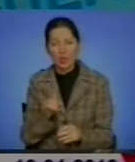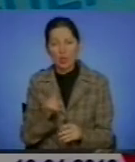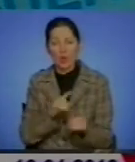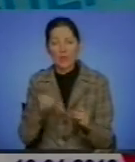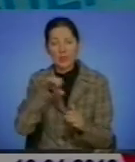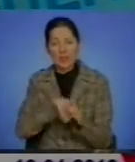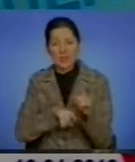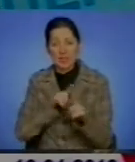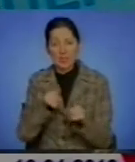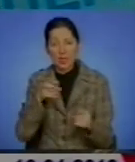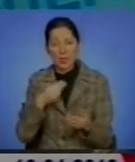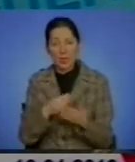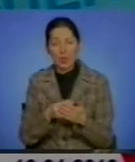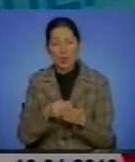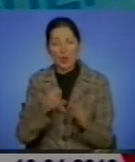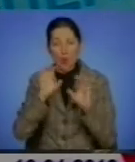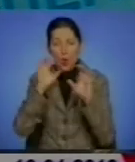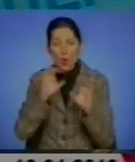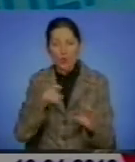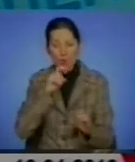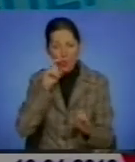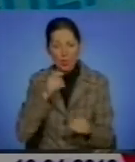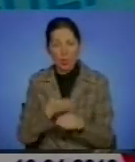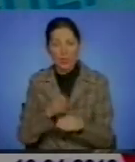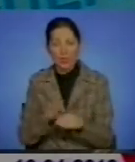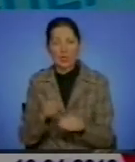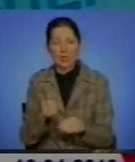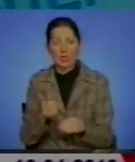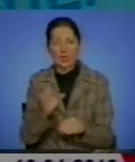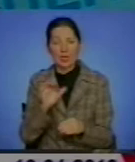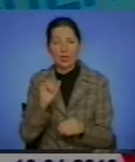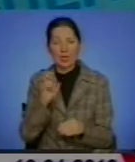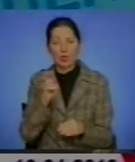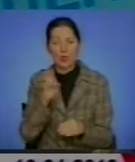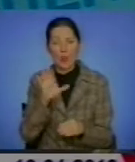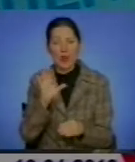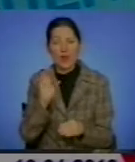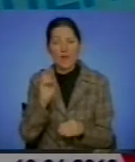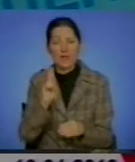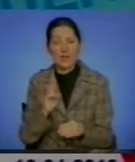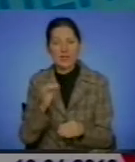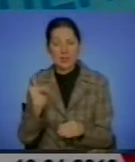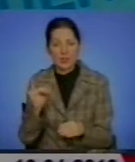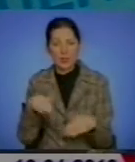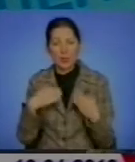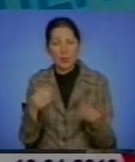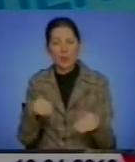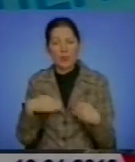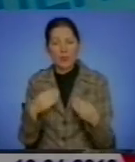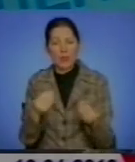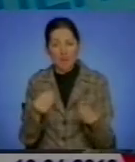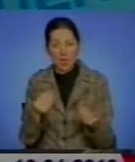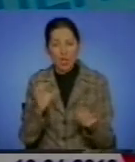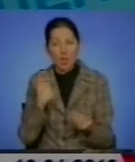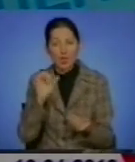до бюджетного кодексу України щодо власне виділення субвенцій. Що ми пропонуємо? Ми пропонуємо надавати субвенцію з державного бюджету